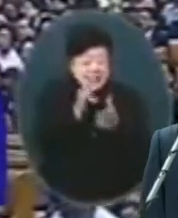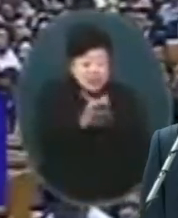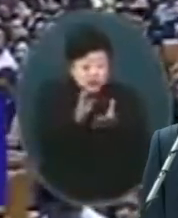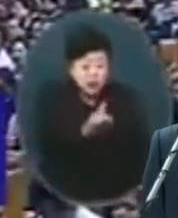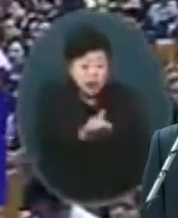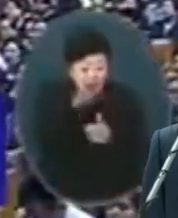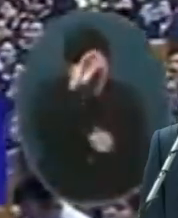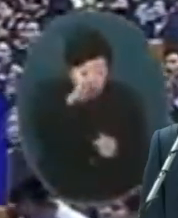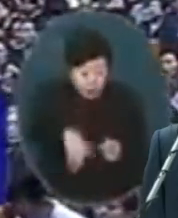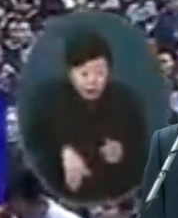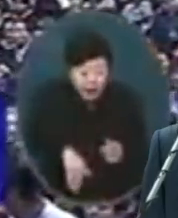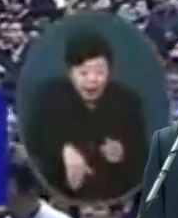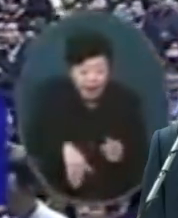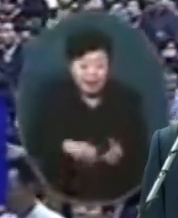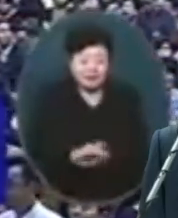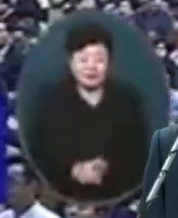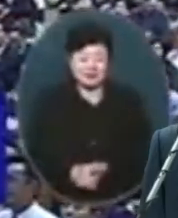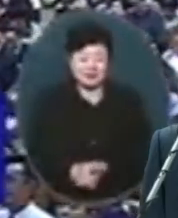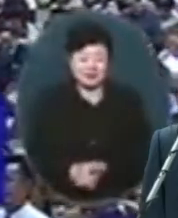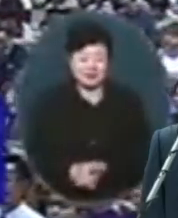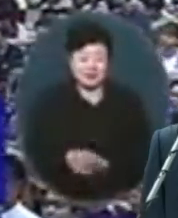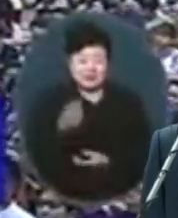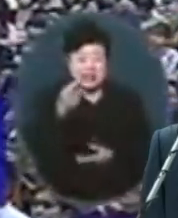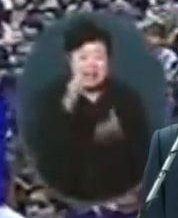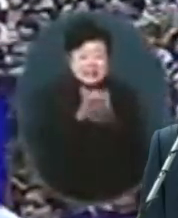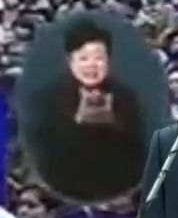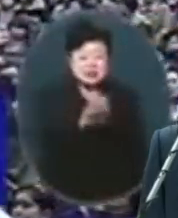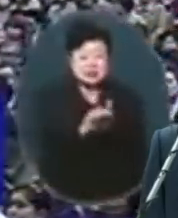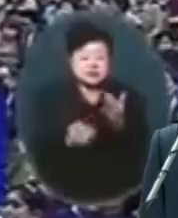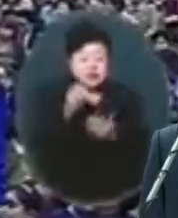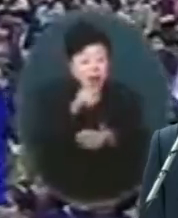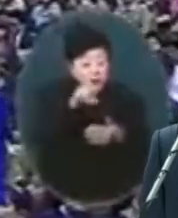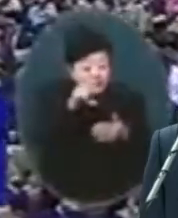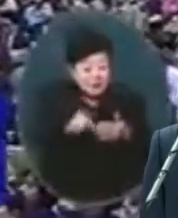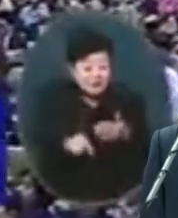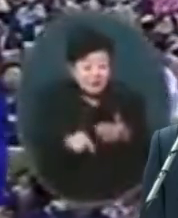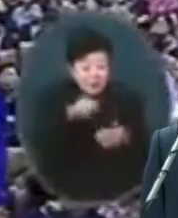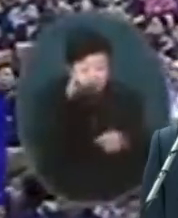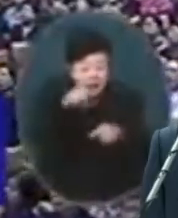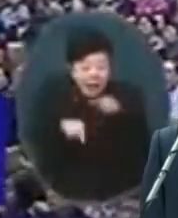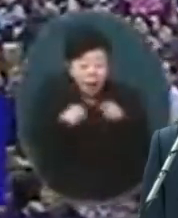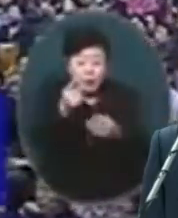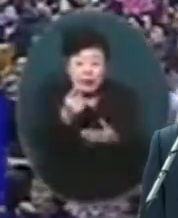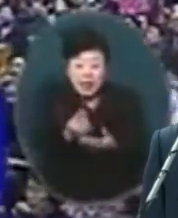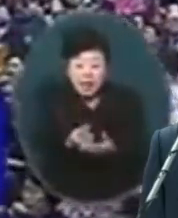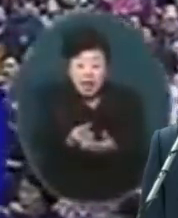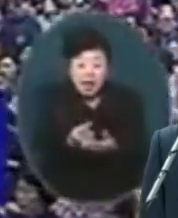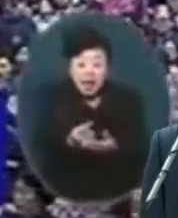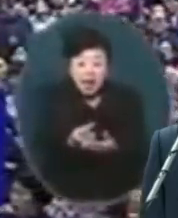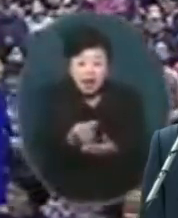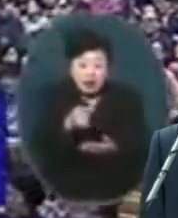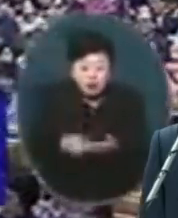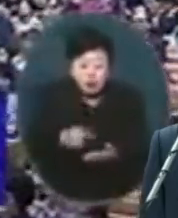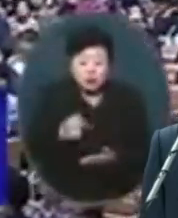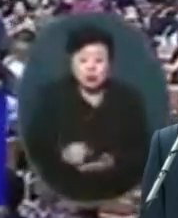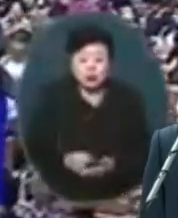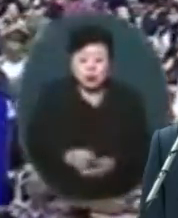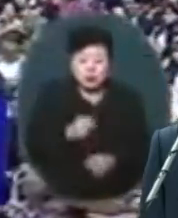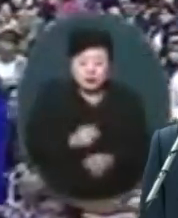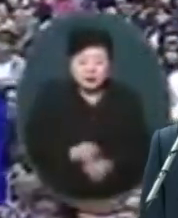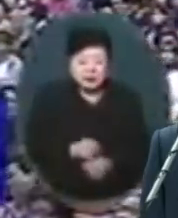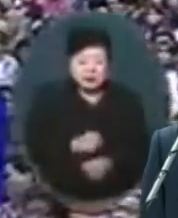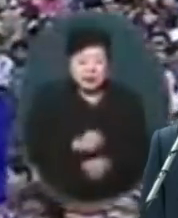오라. 그래서 사드락과 메삭과 아벳느고가 불 가운데서 나온지라 총독과